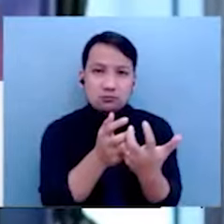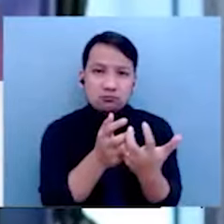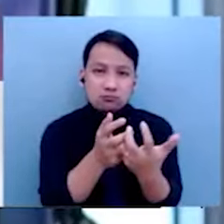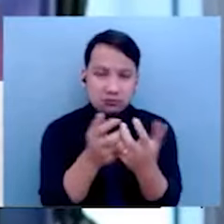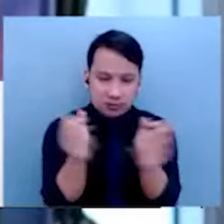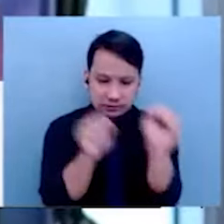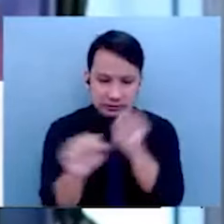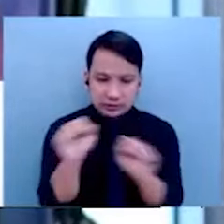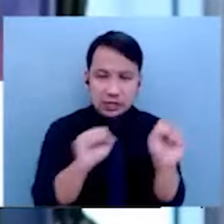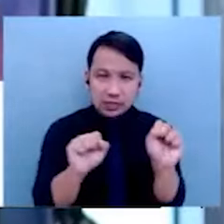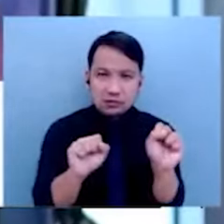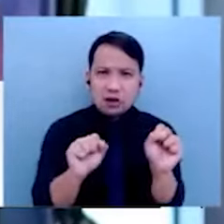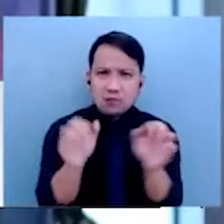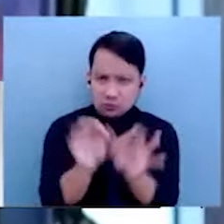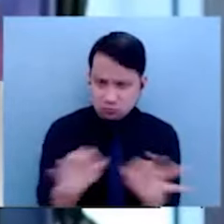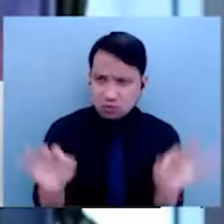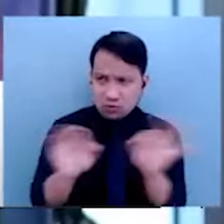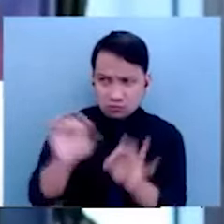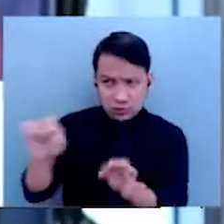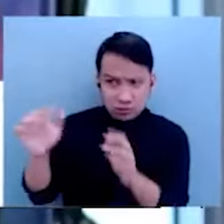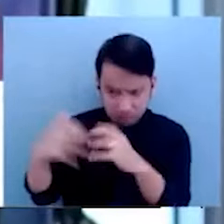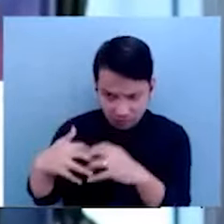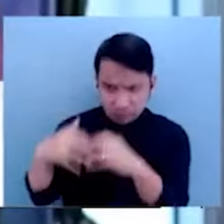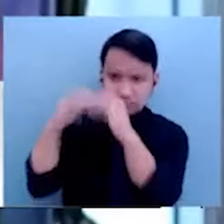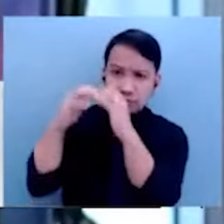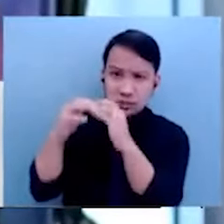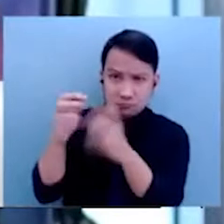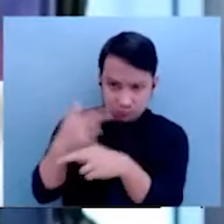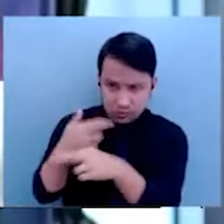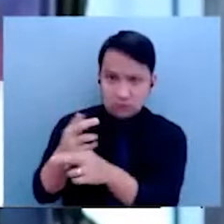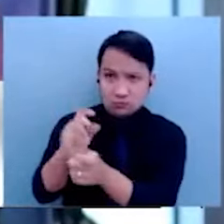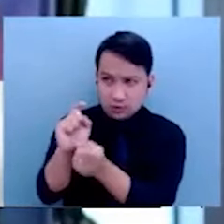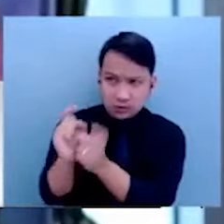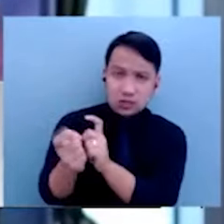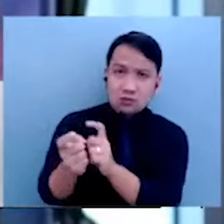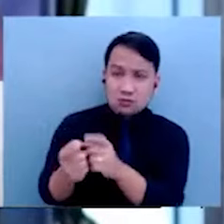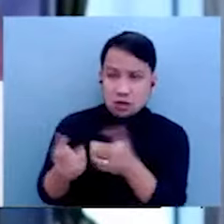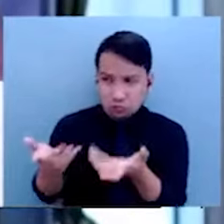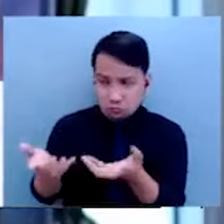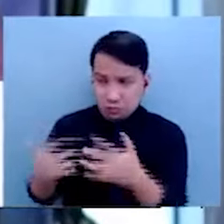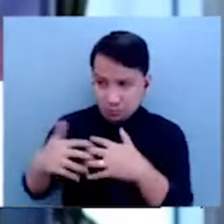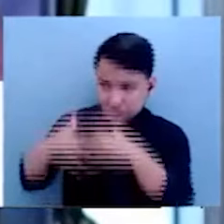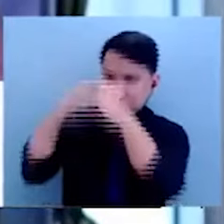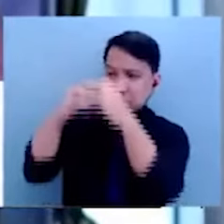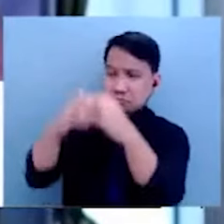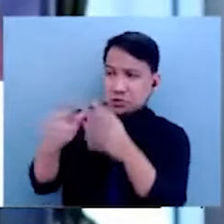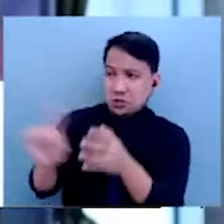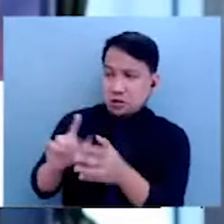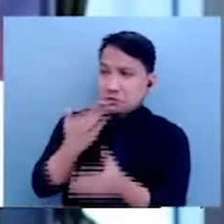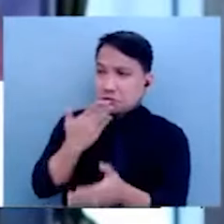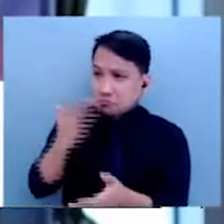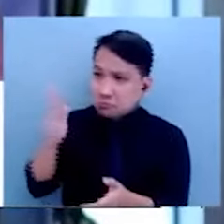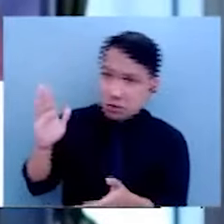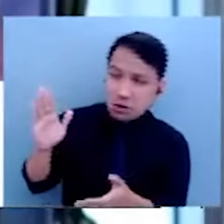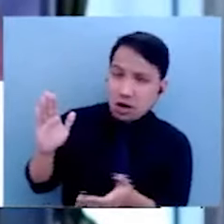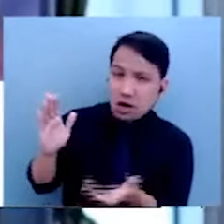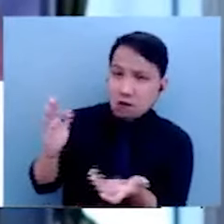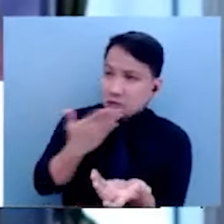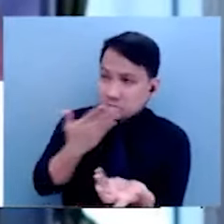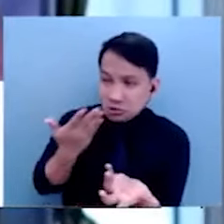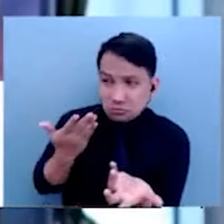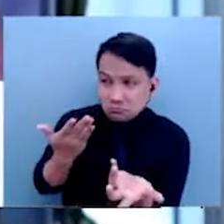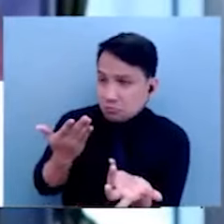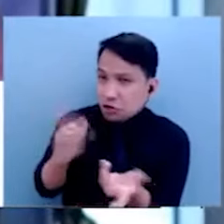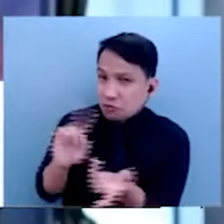mga datos. Kailangan ba talaga? At ito ba'y makakasama sa environment? Sa ibang lugar naman, talaga hindi po pwede.